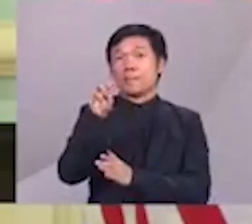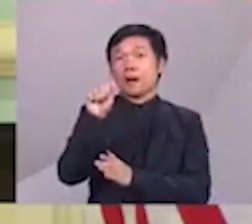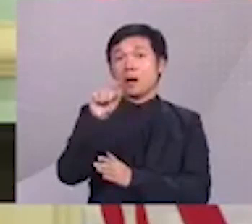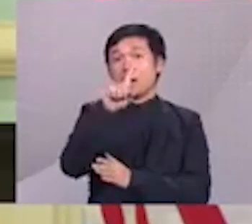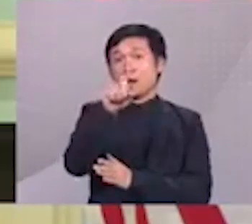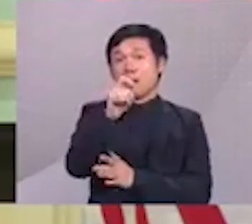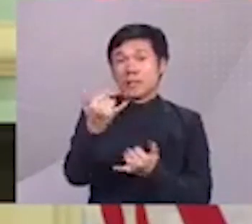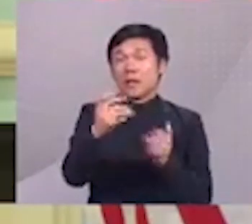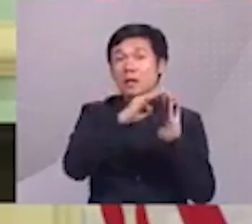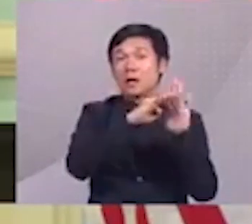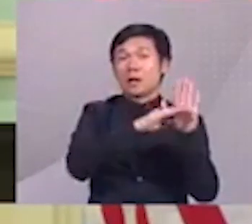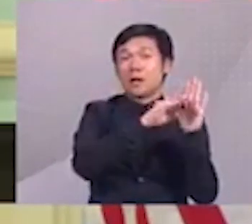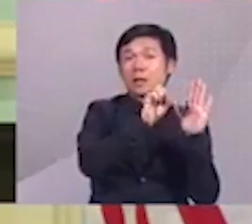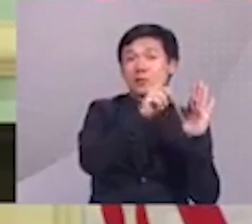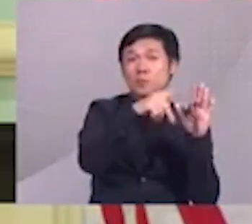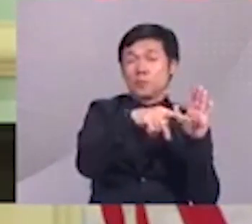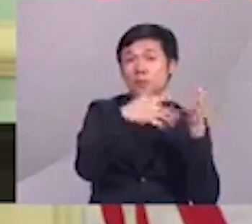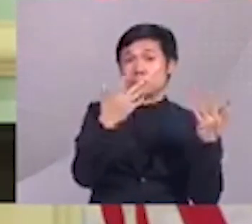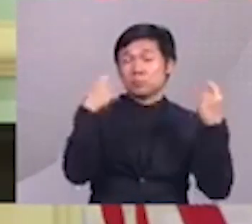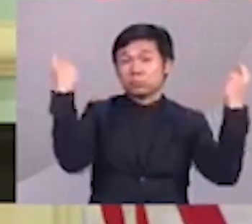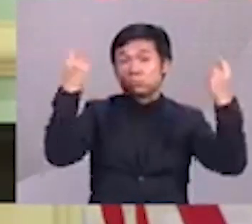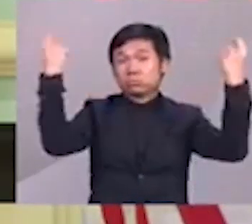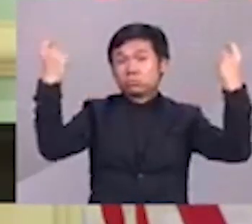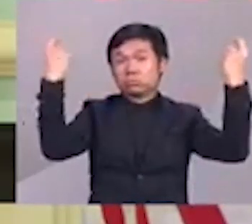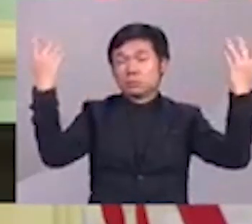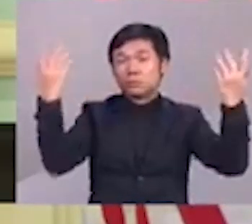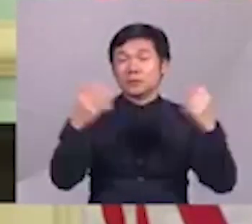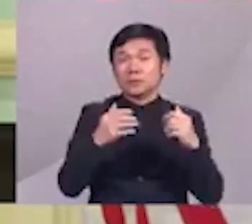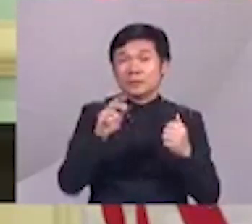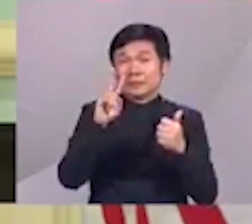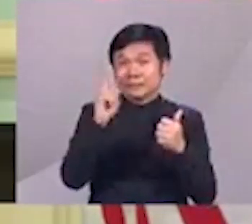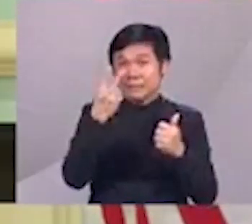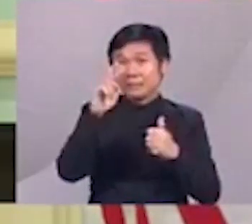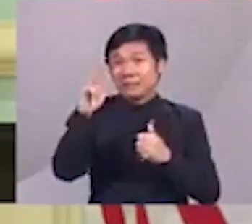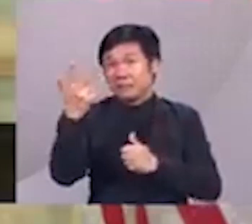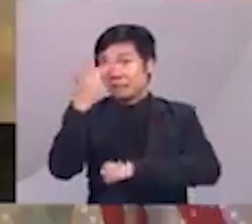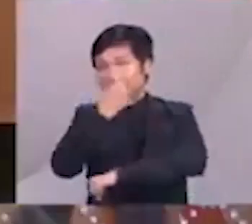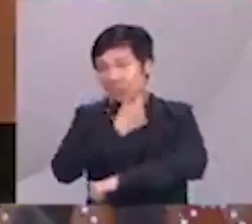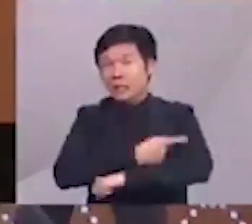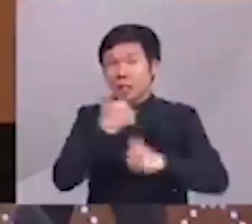hari perayaan, adakah ini bermakna hari raya kedua, raya ketiga seterusnya tu